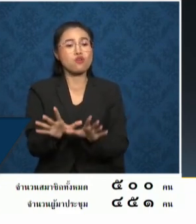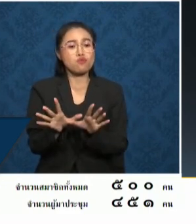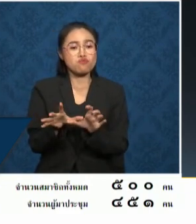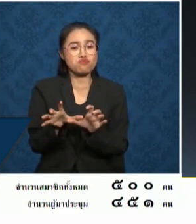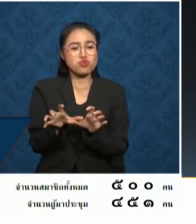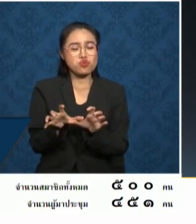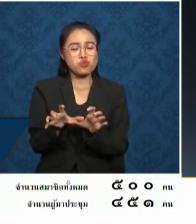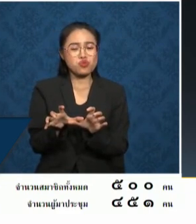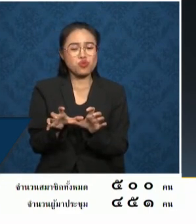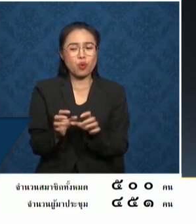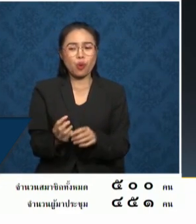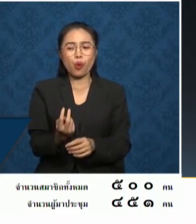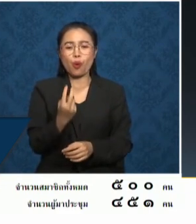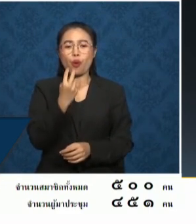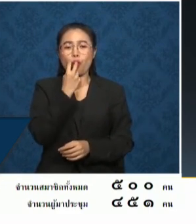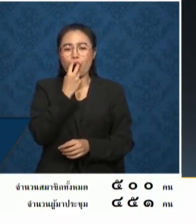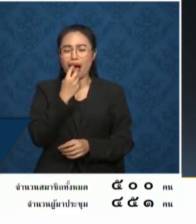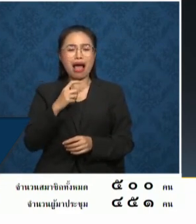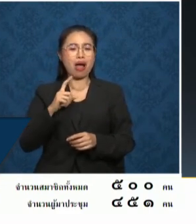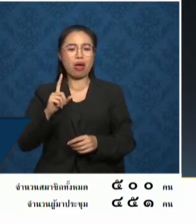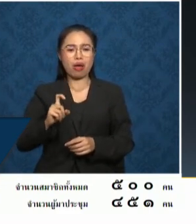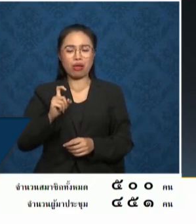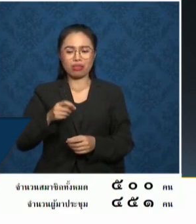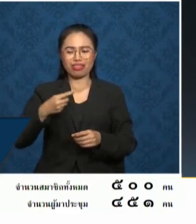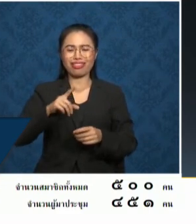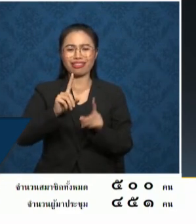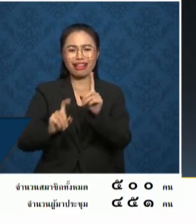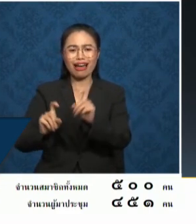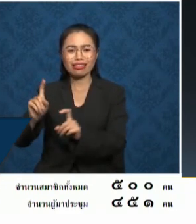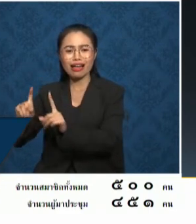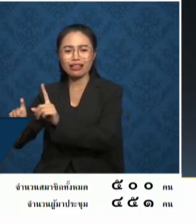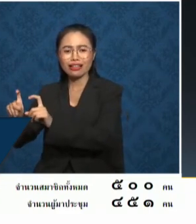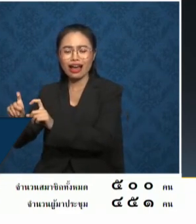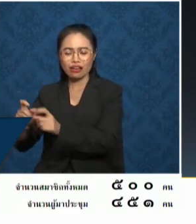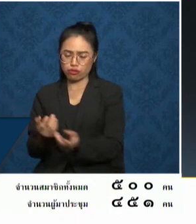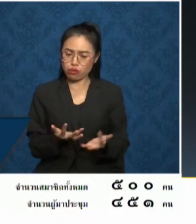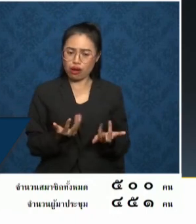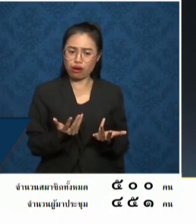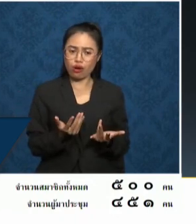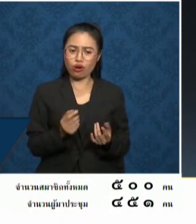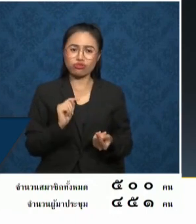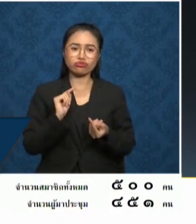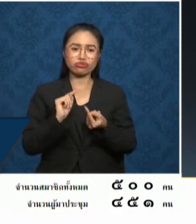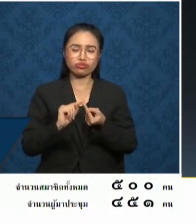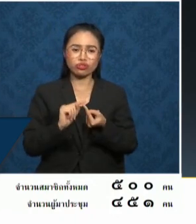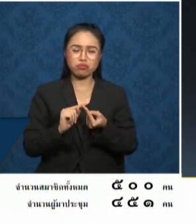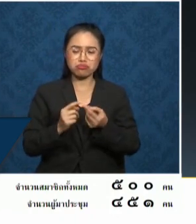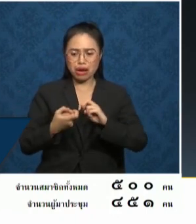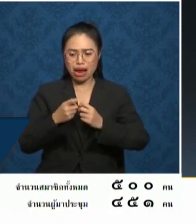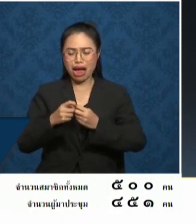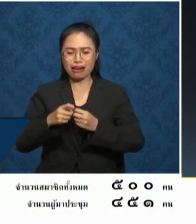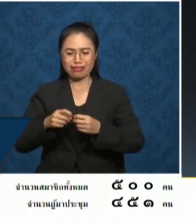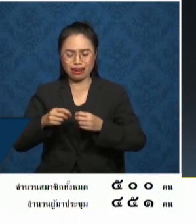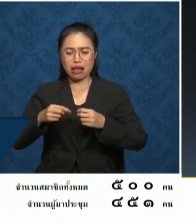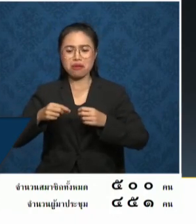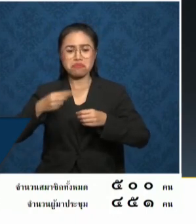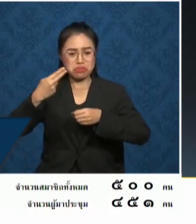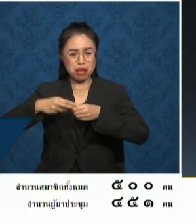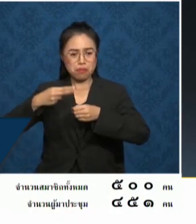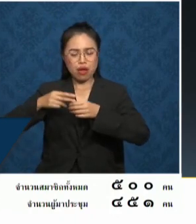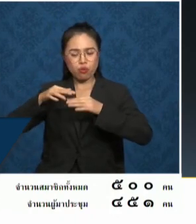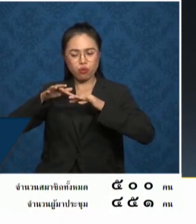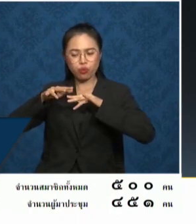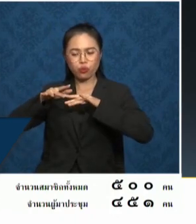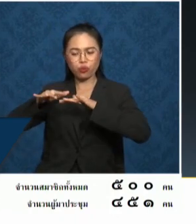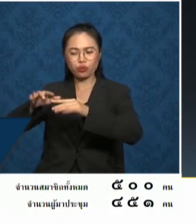เหนือน้ำแล้วบอกว่าฉันลก่อนชาวโลกหรือต้องไปรอตอนขึ้นฝั่งชายหาดต่างๆลอยไปติด